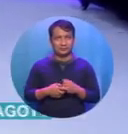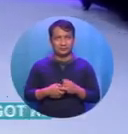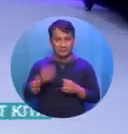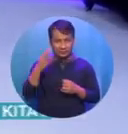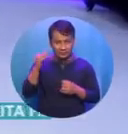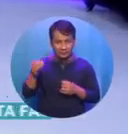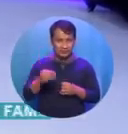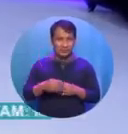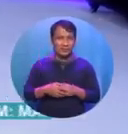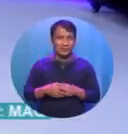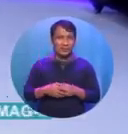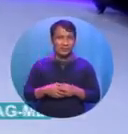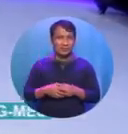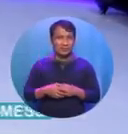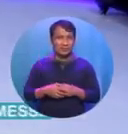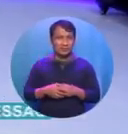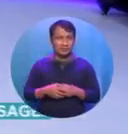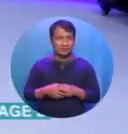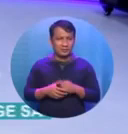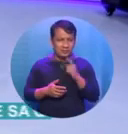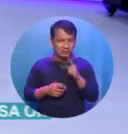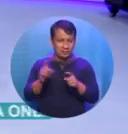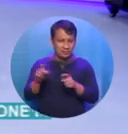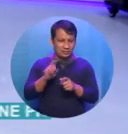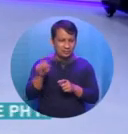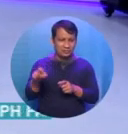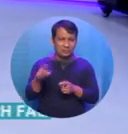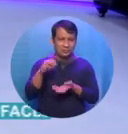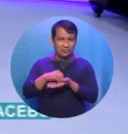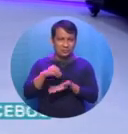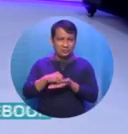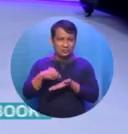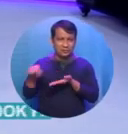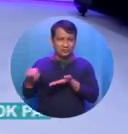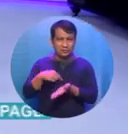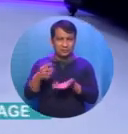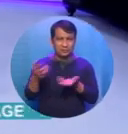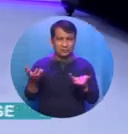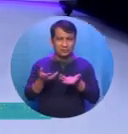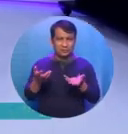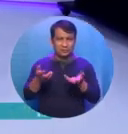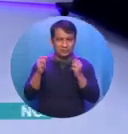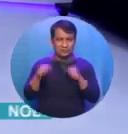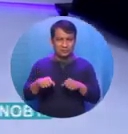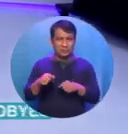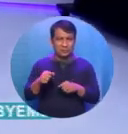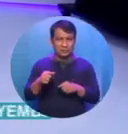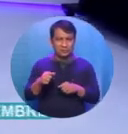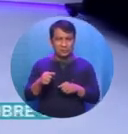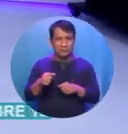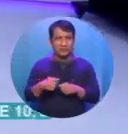Hello? Hello? Yes po, itatanong ko lang po yung utang nyong 10 facial po.